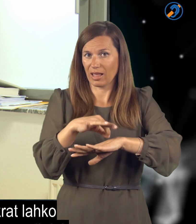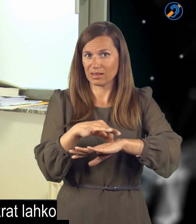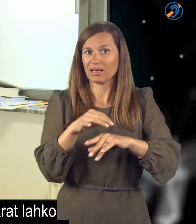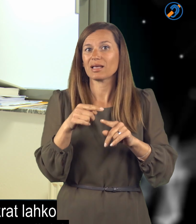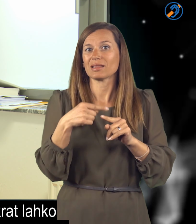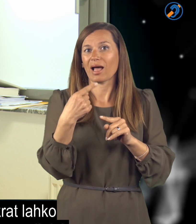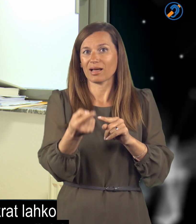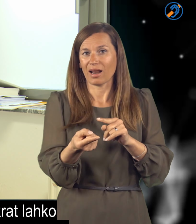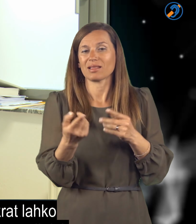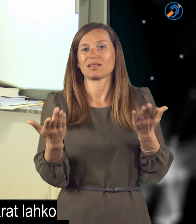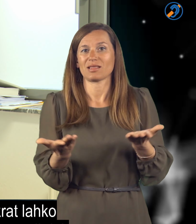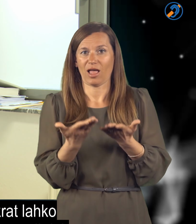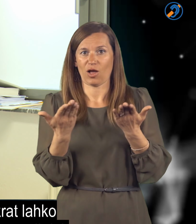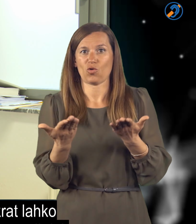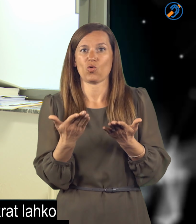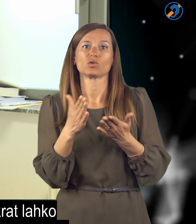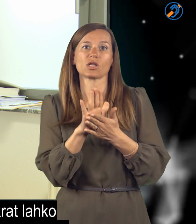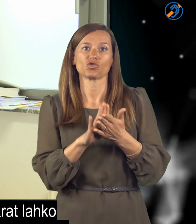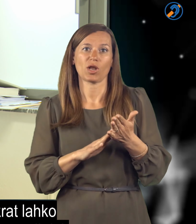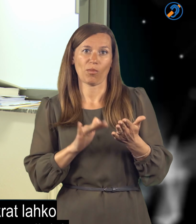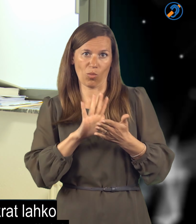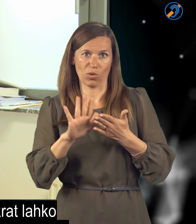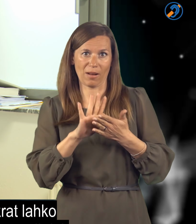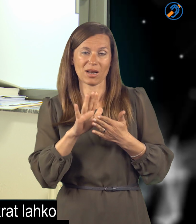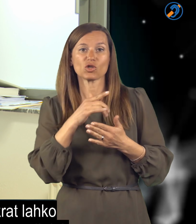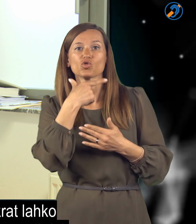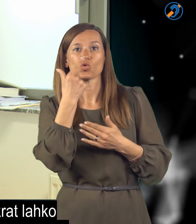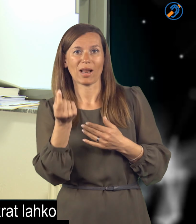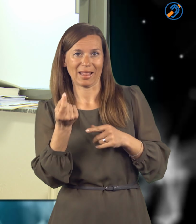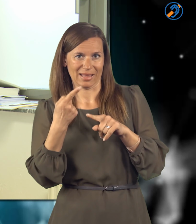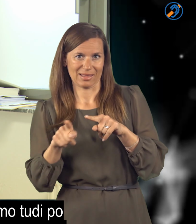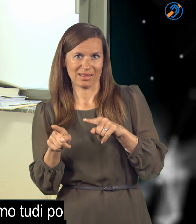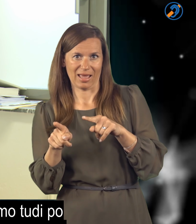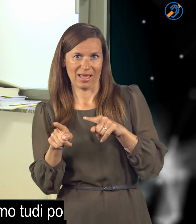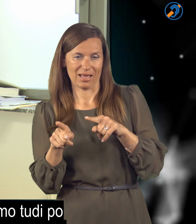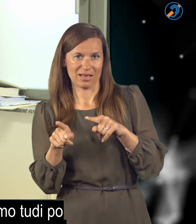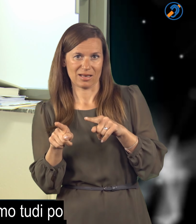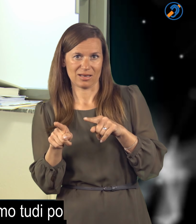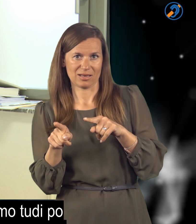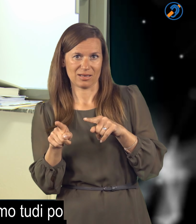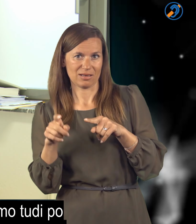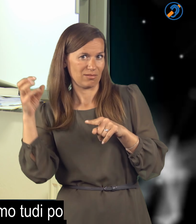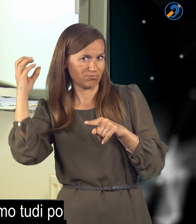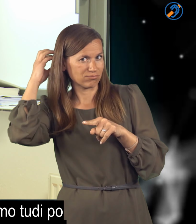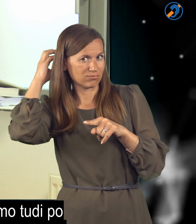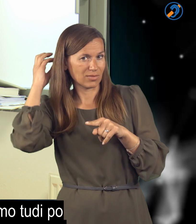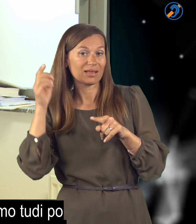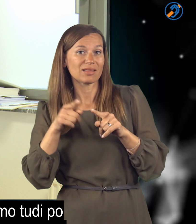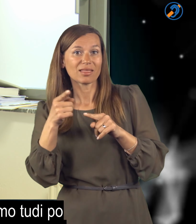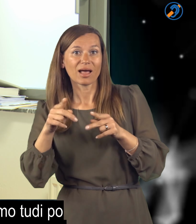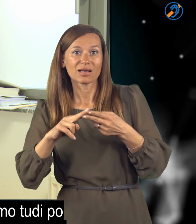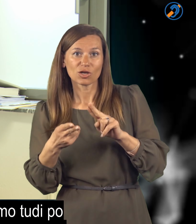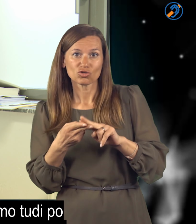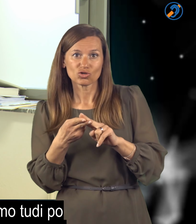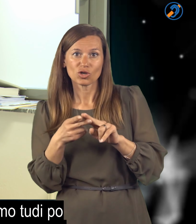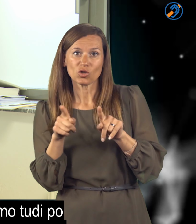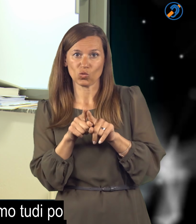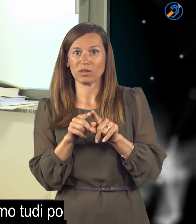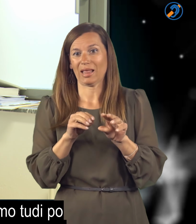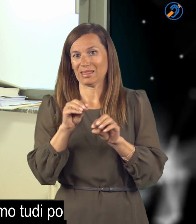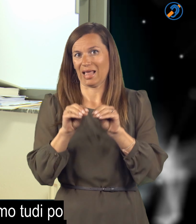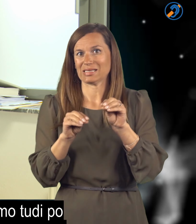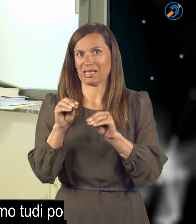tednih, takrat lahko potem uporabljamo zunanji del in v bistvu na ta način nastavimo